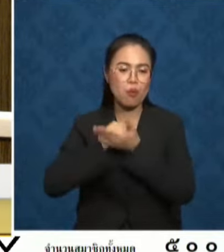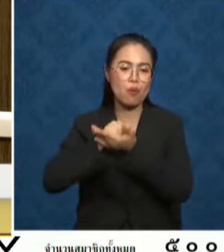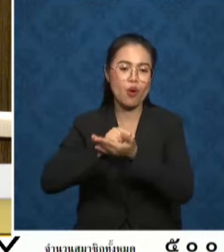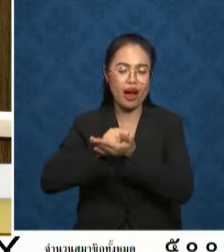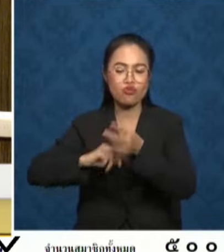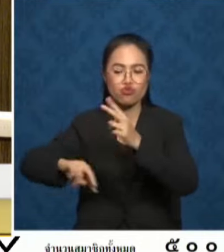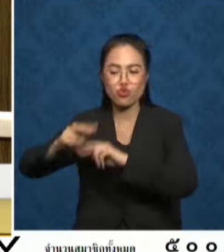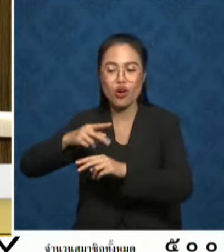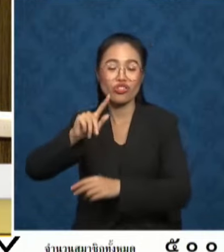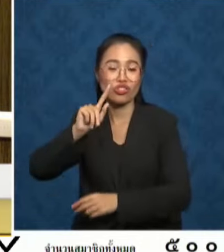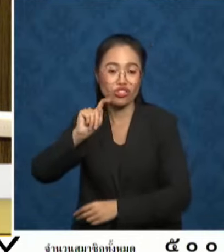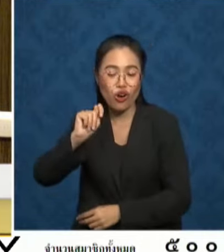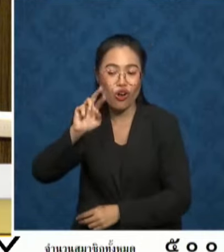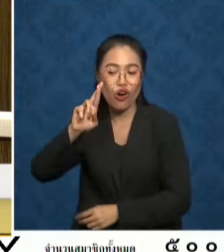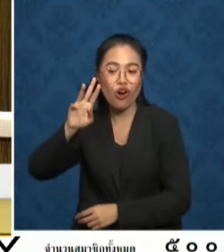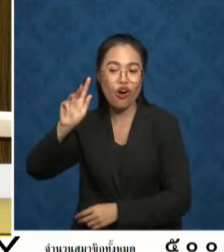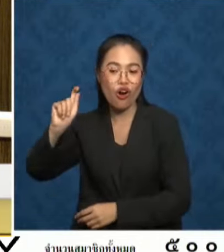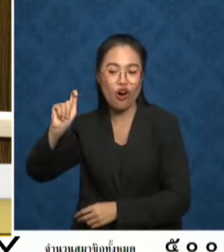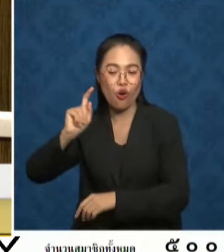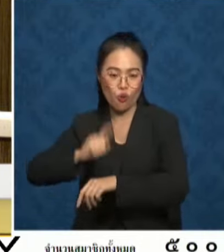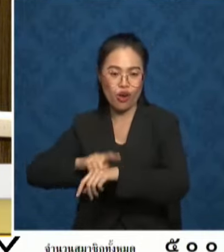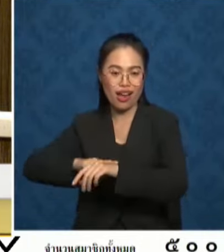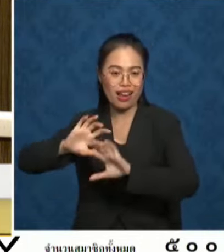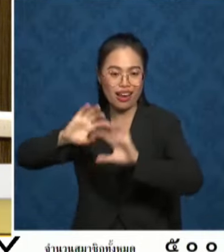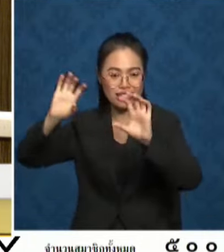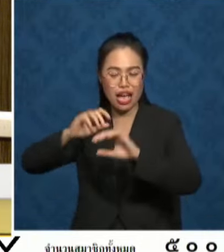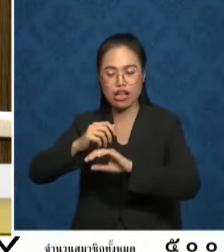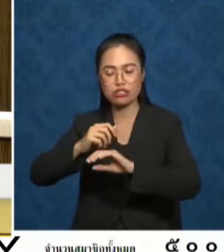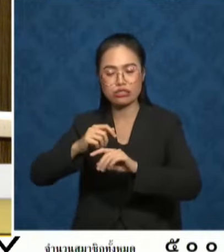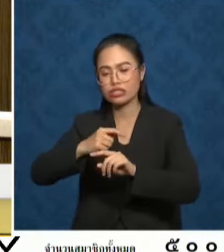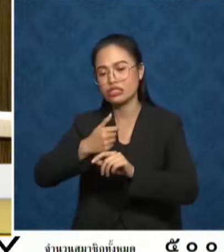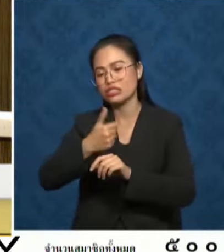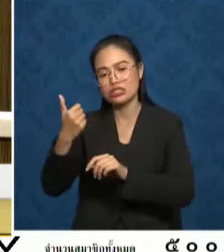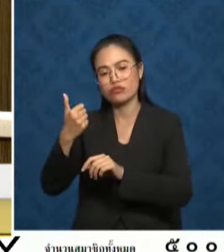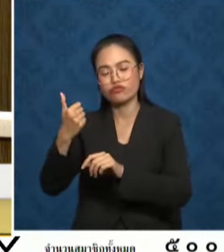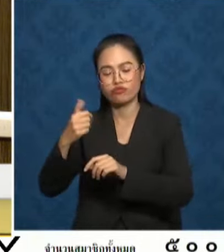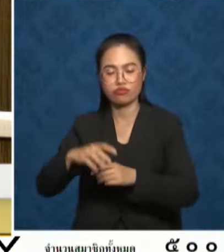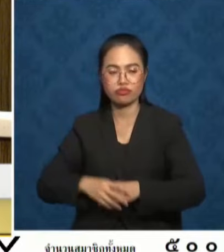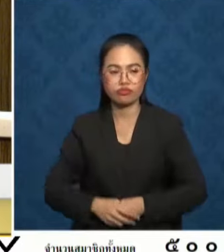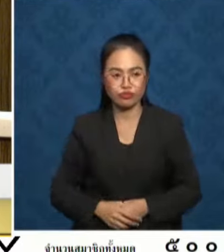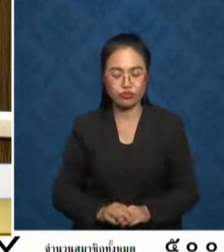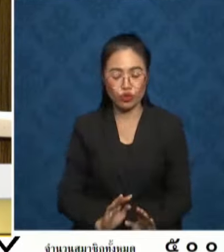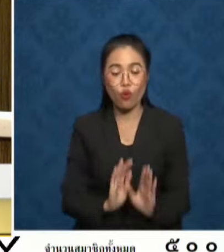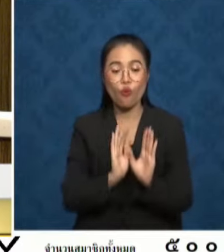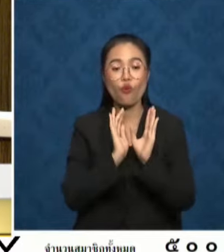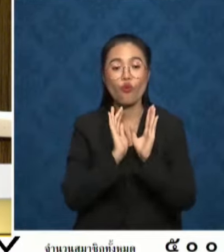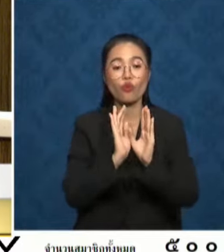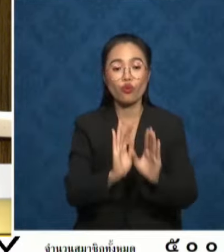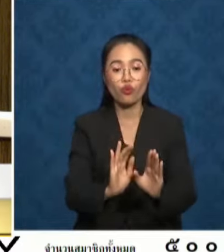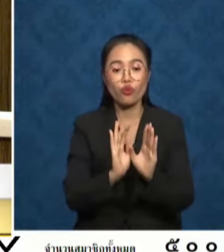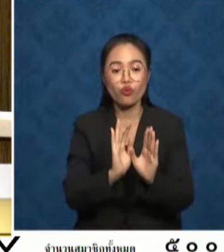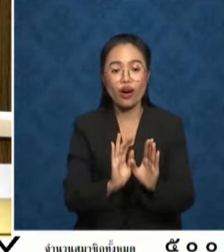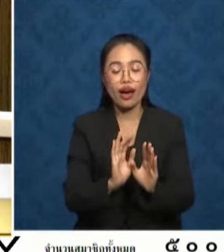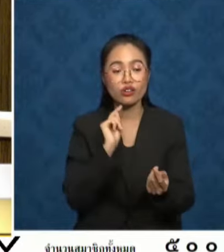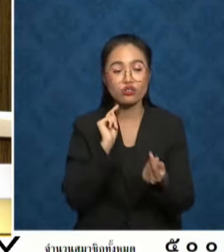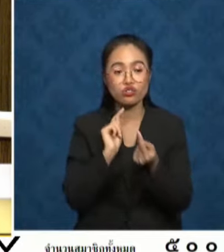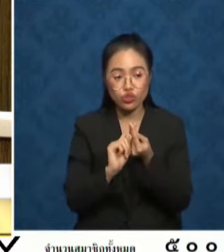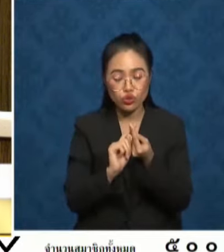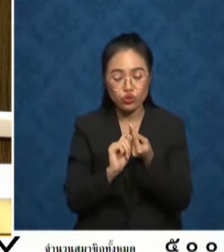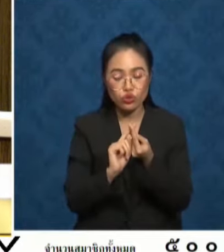ที่นอกสถานที่และเป็นเวลานอกราชการนะครับเอ่อยังฝากถึงถึงเรื่องที่ท่านจะ